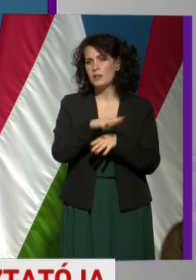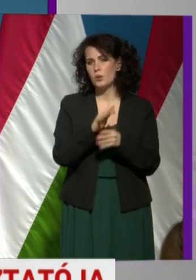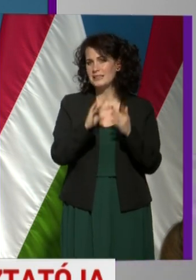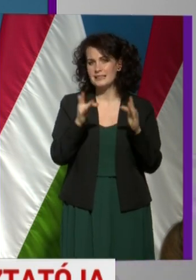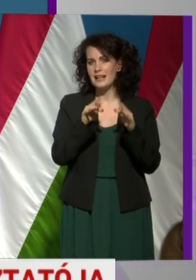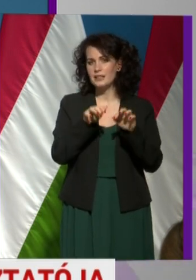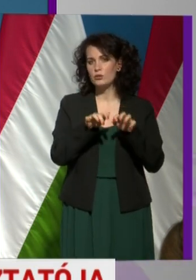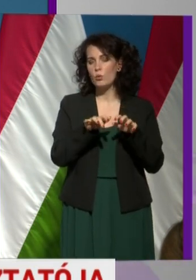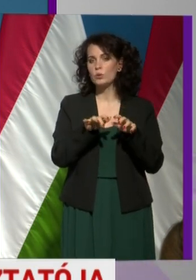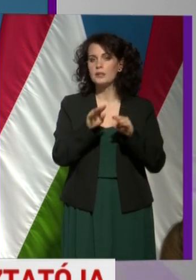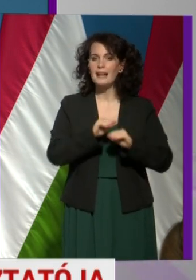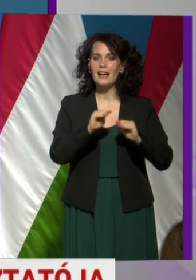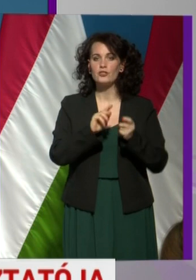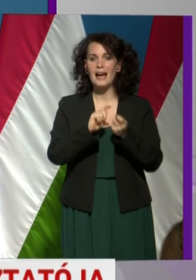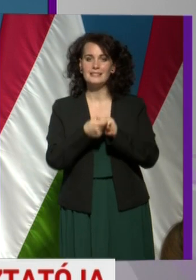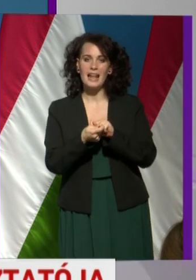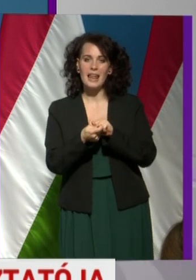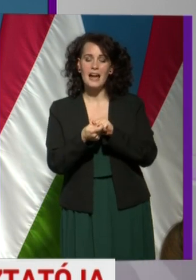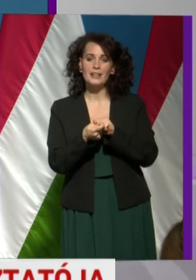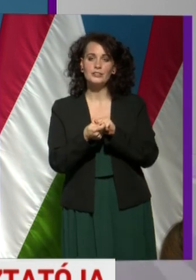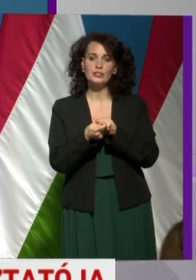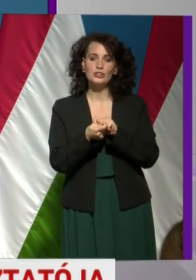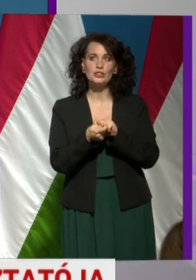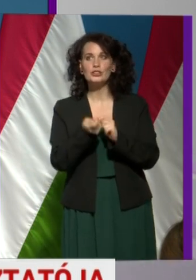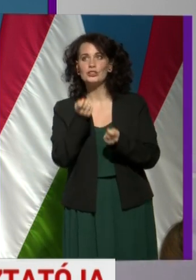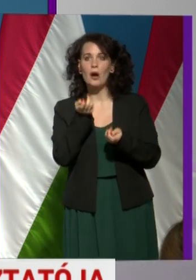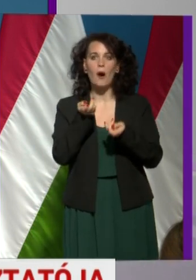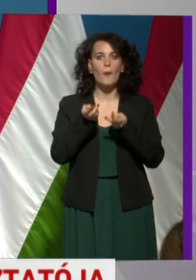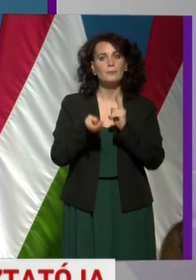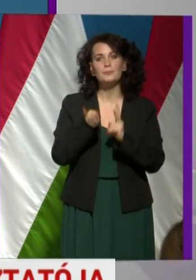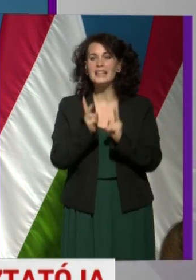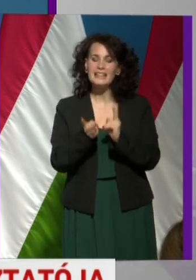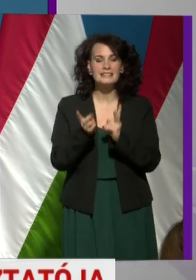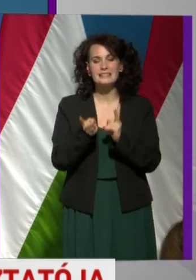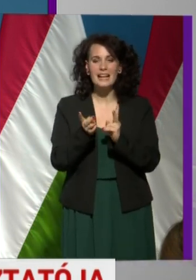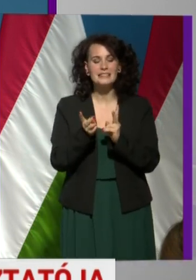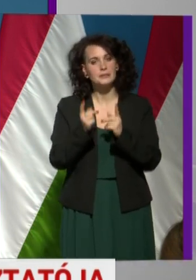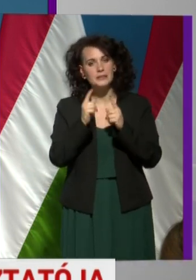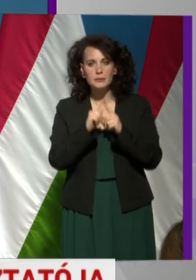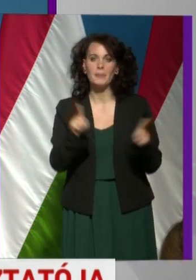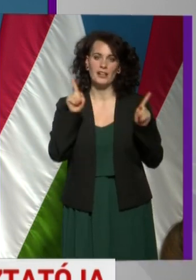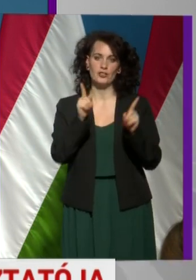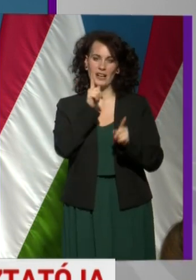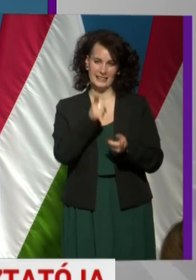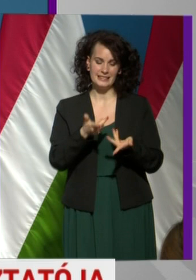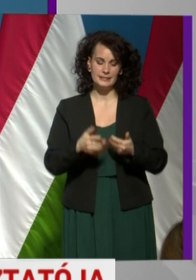való átállásnak a mikéntje az máshogy valósítandó meg.